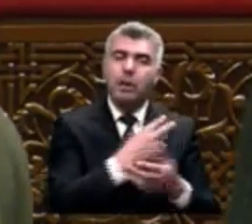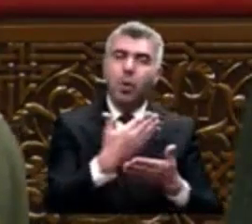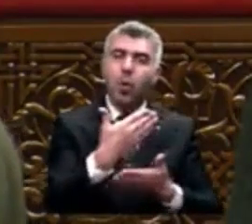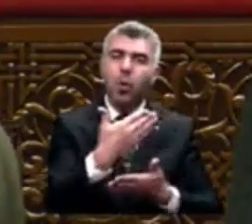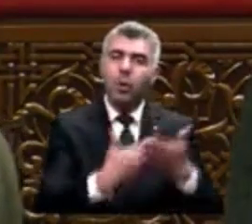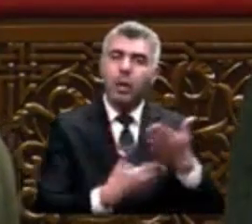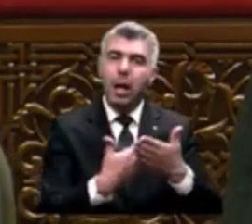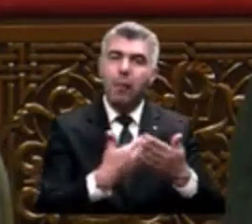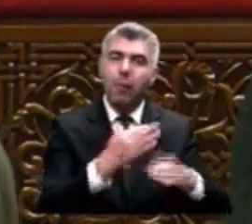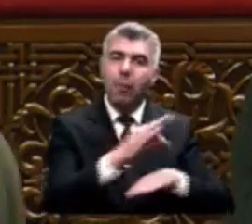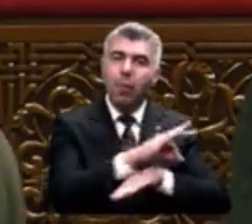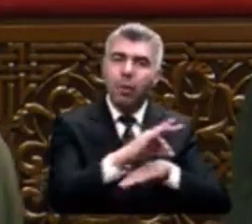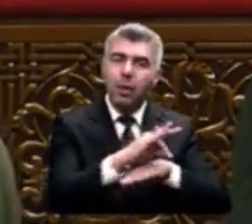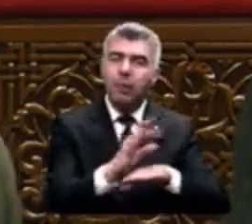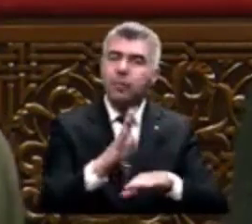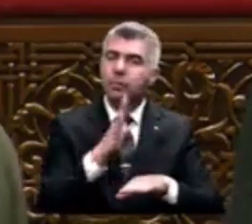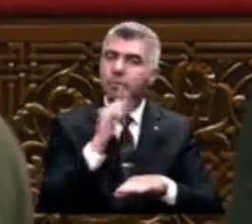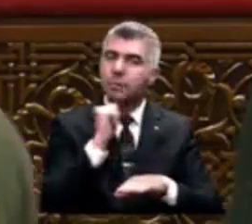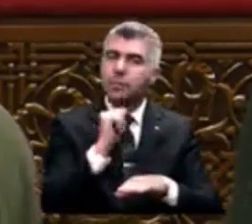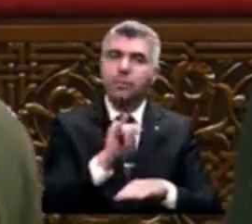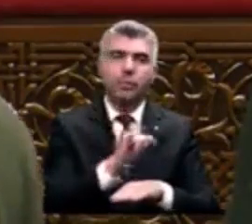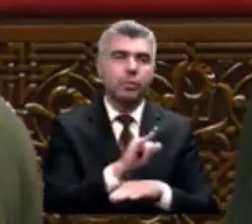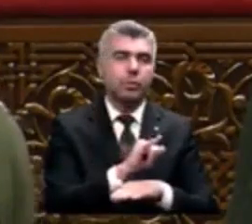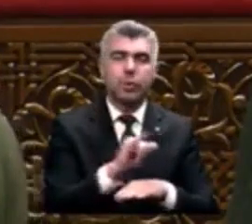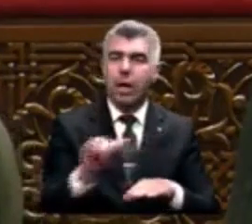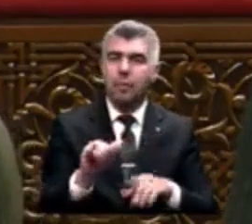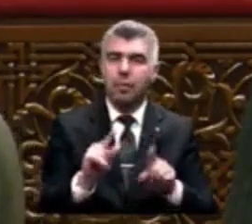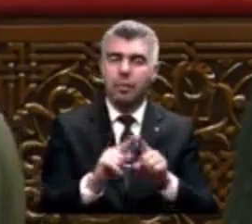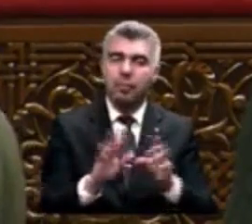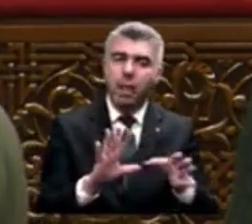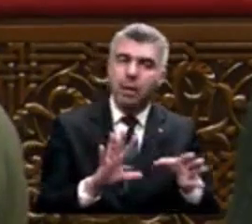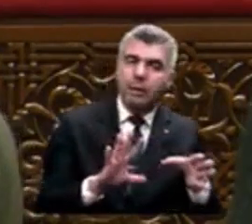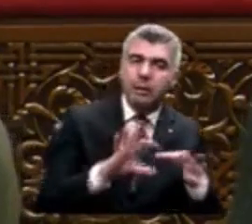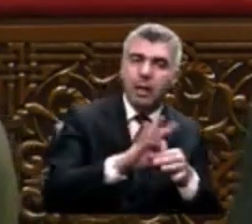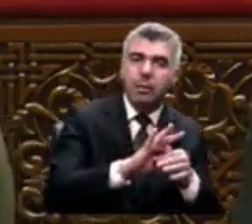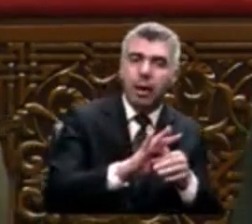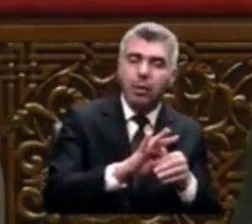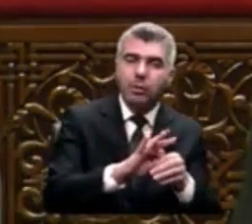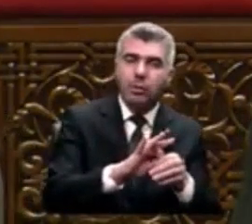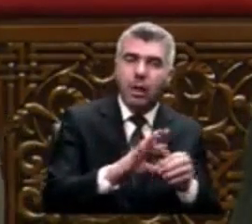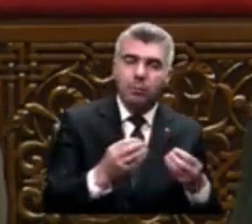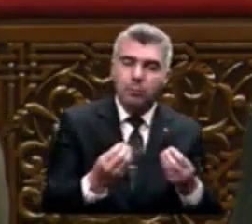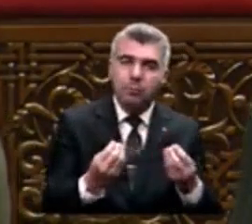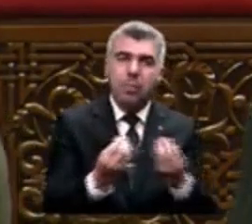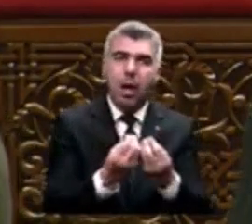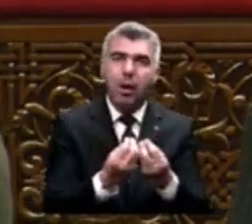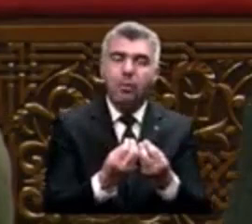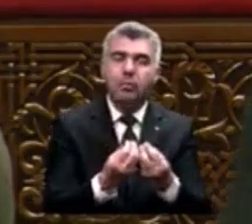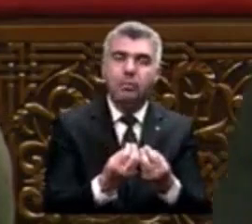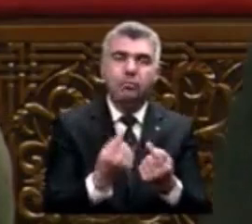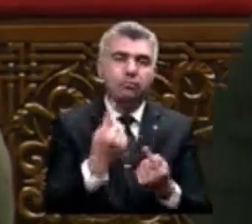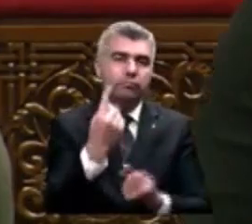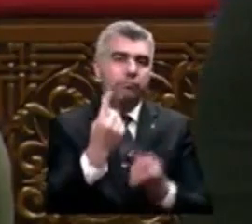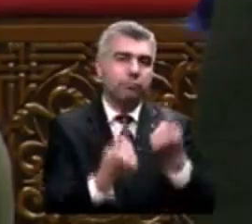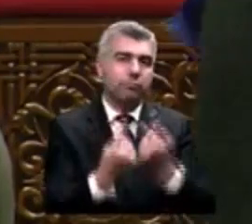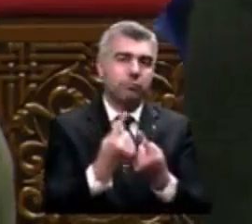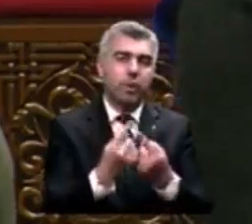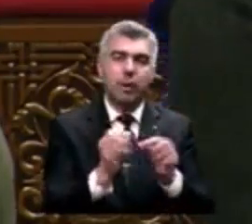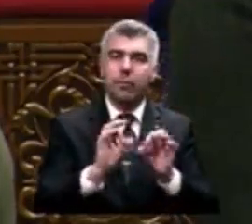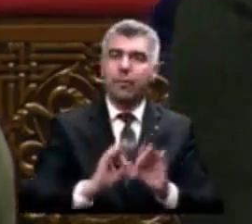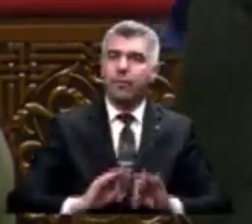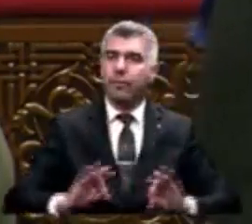بالوظيفة العمومية، ويبقى مصطلح الإدماج والتوحيد أو الإدماج التوحيد بعيدا كل البعد